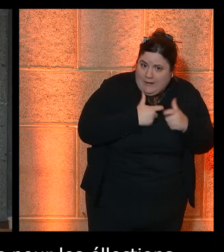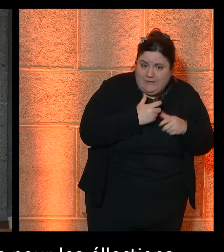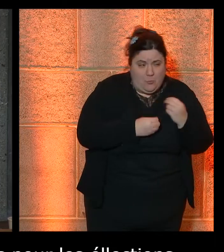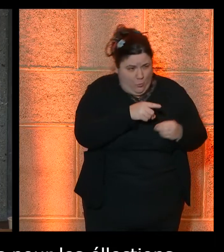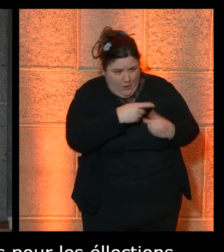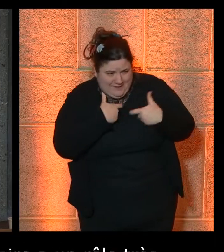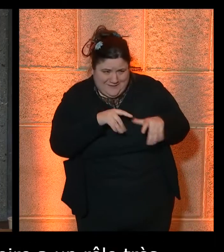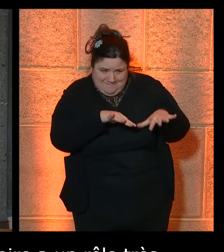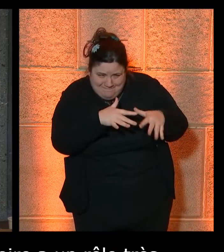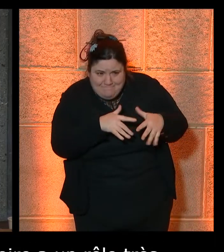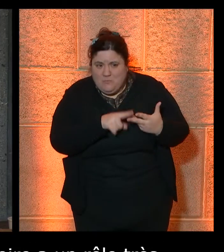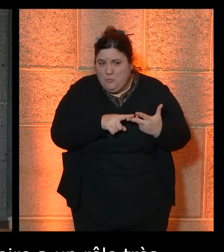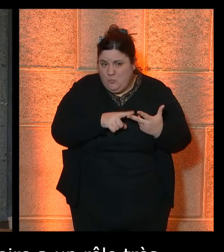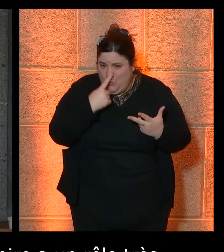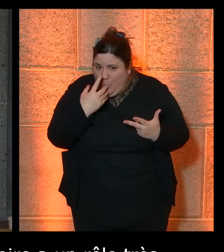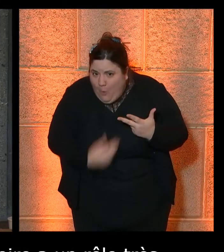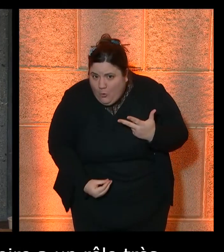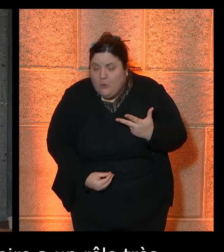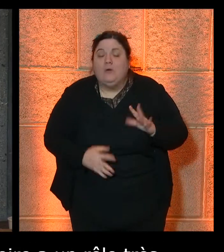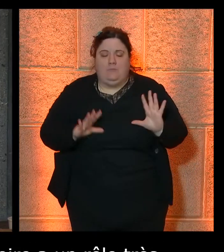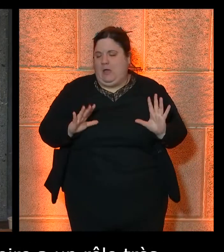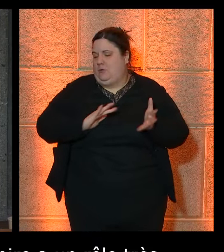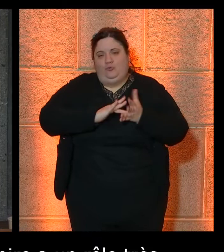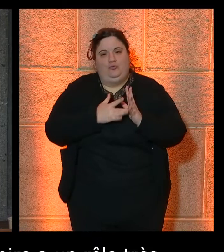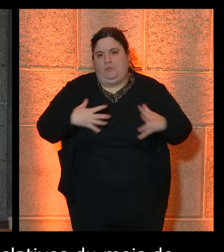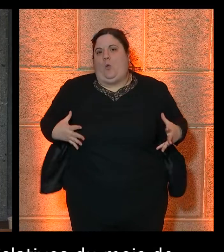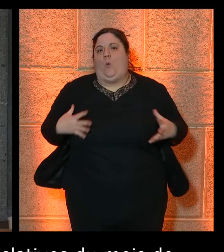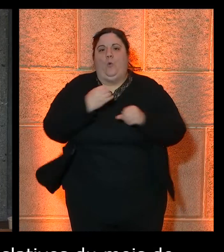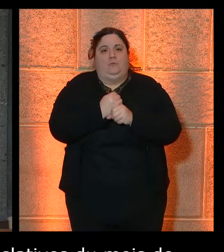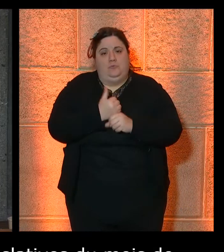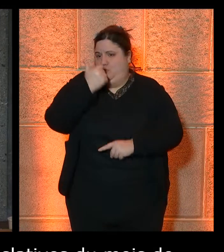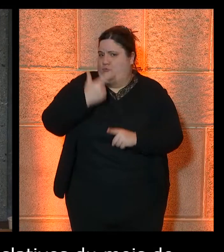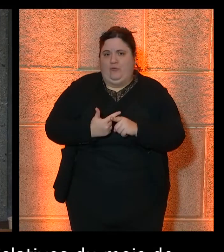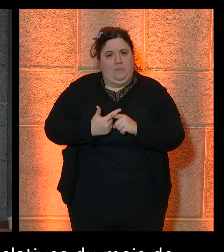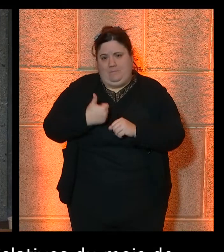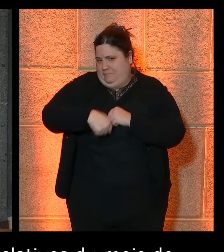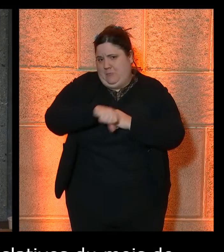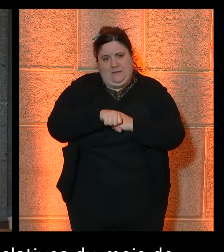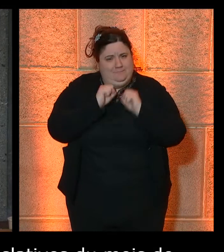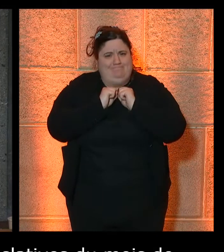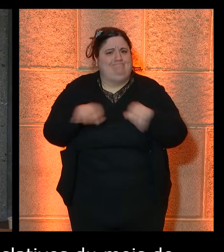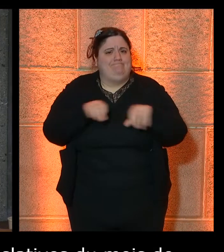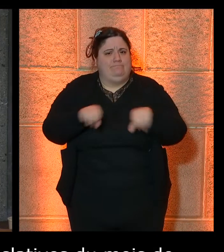fait par chacune et chacun des candidats à la présidentielle.